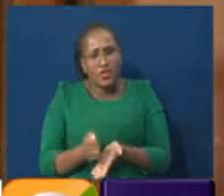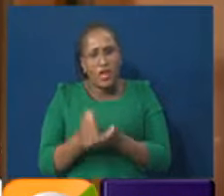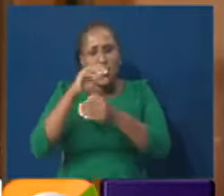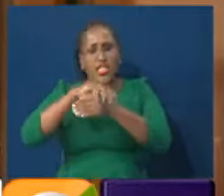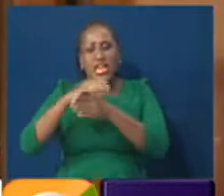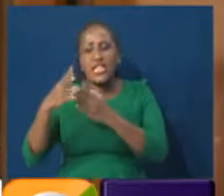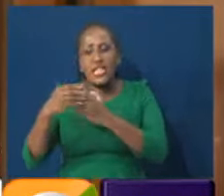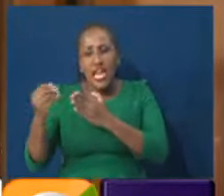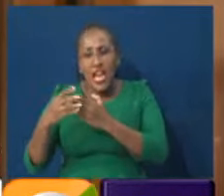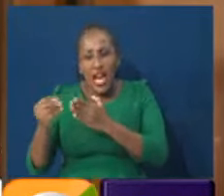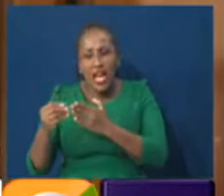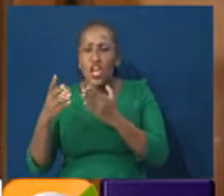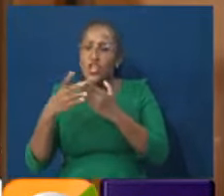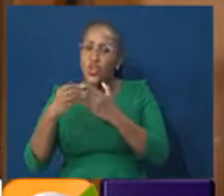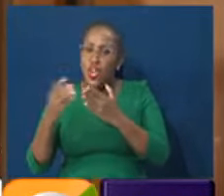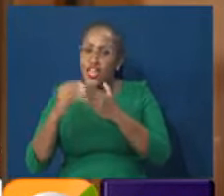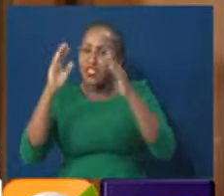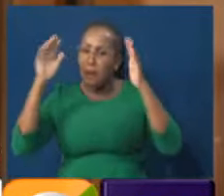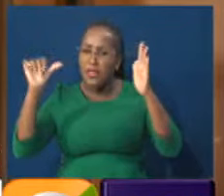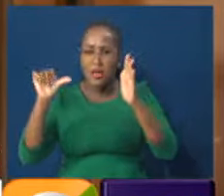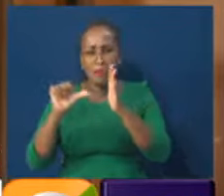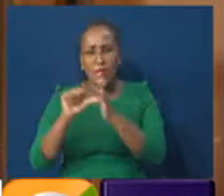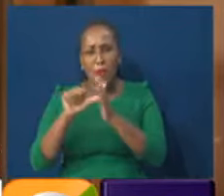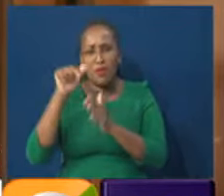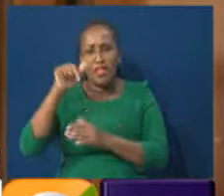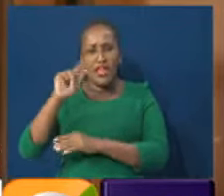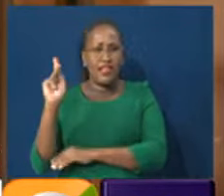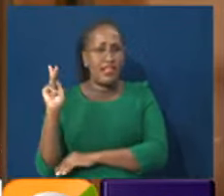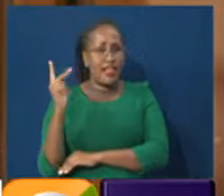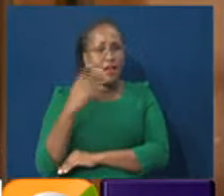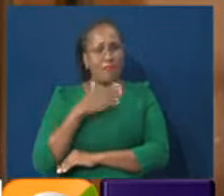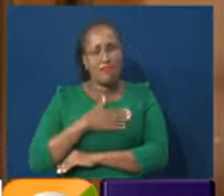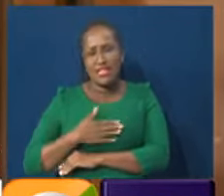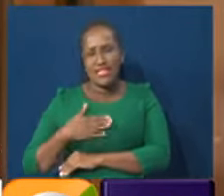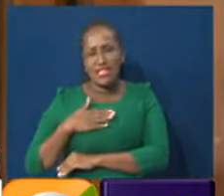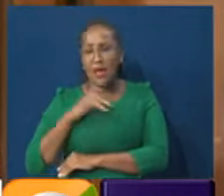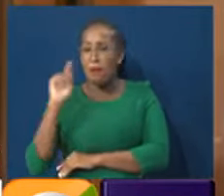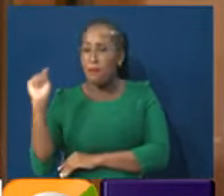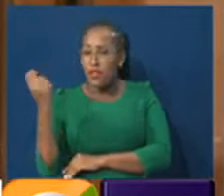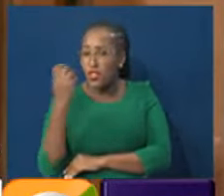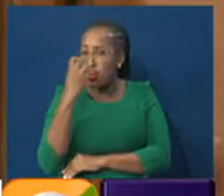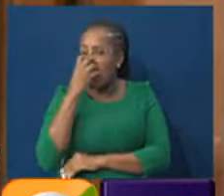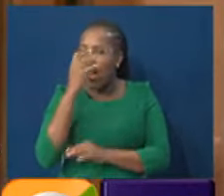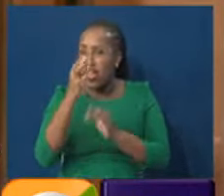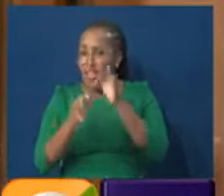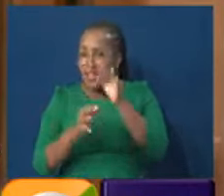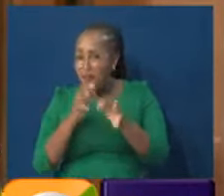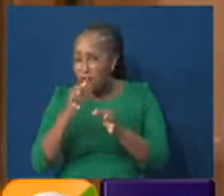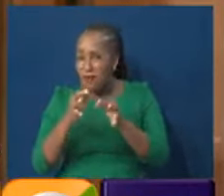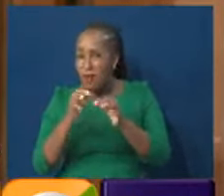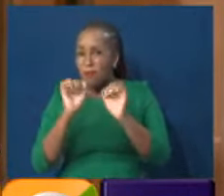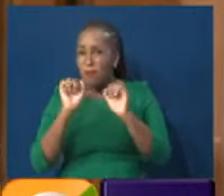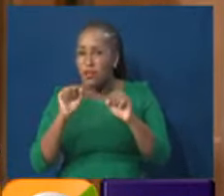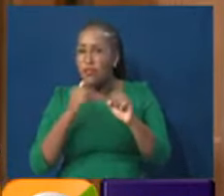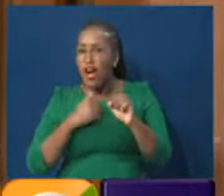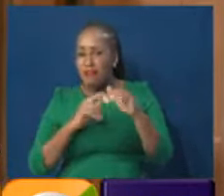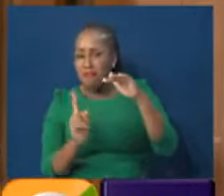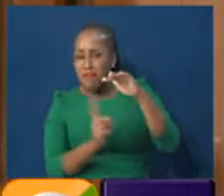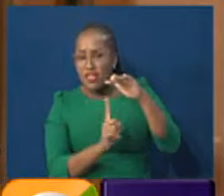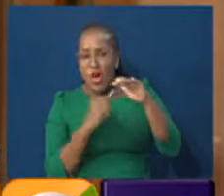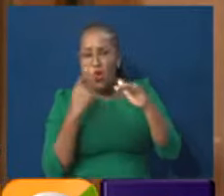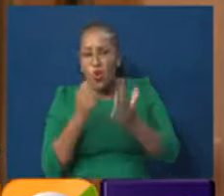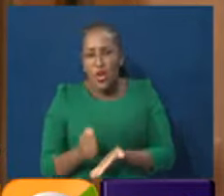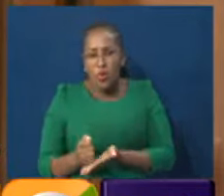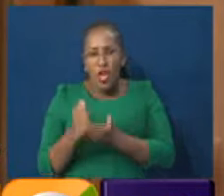ndio imetuletea shida katika njia yetu ya Kenya. Tafadhali president, kama una waziri ambayo wanaoshughulika